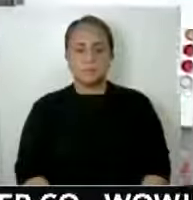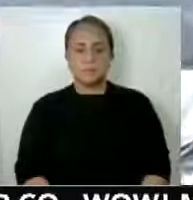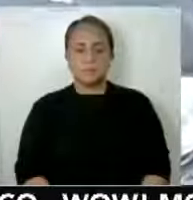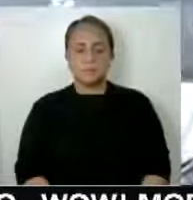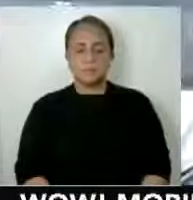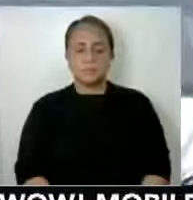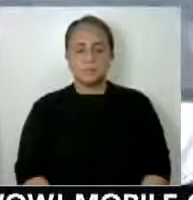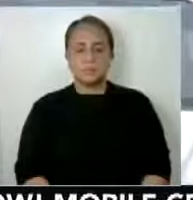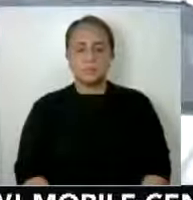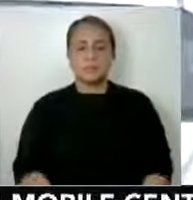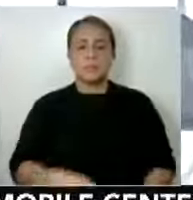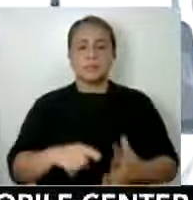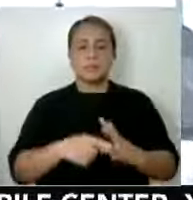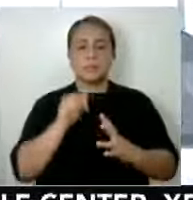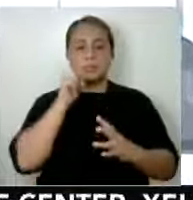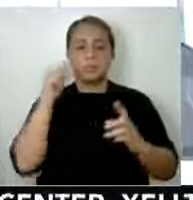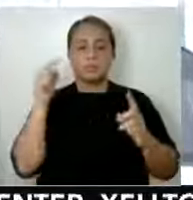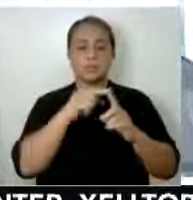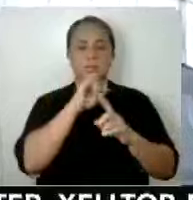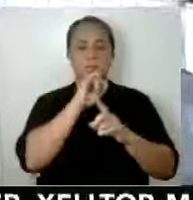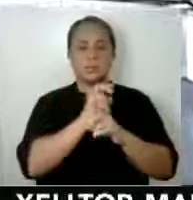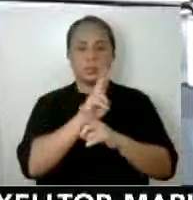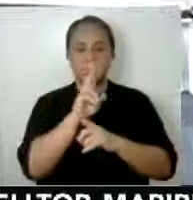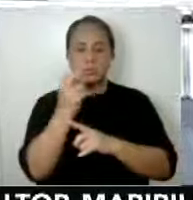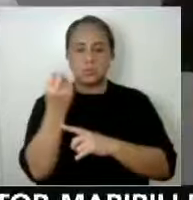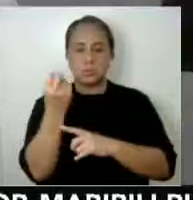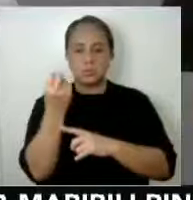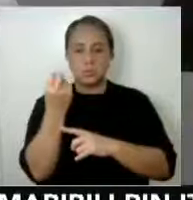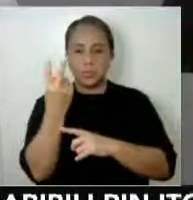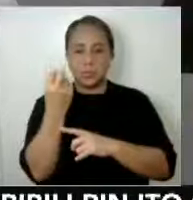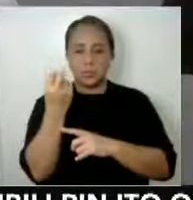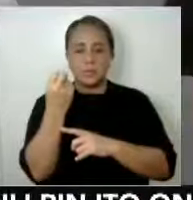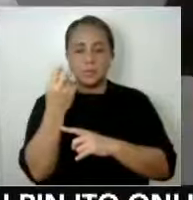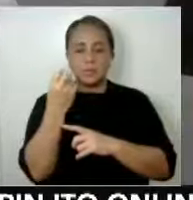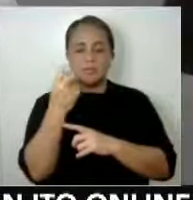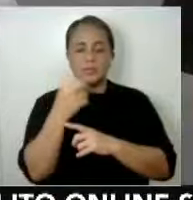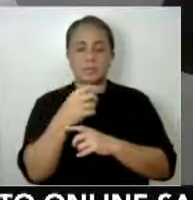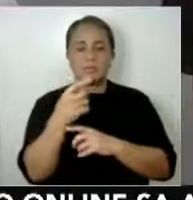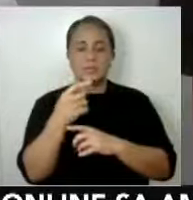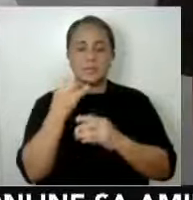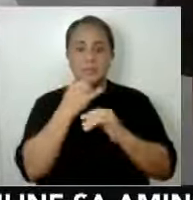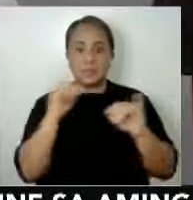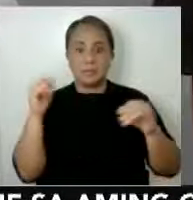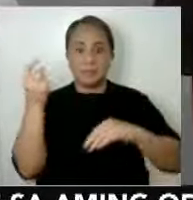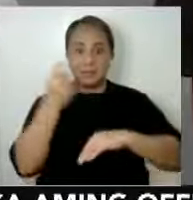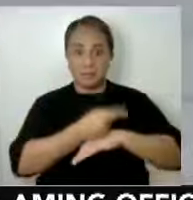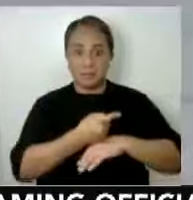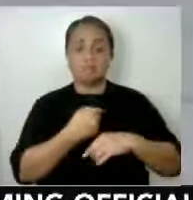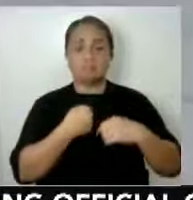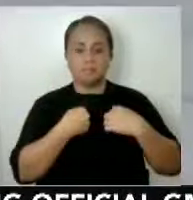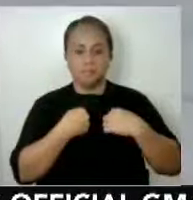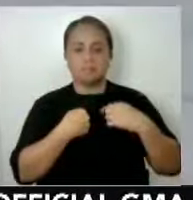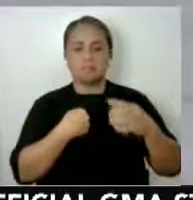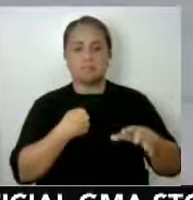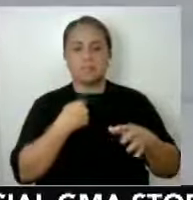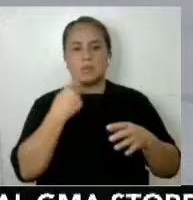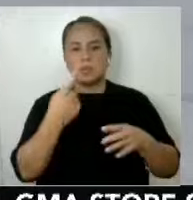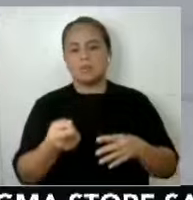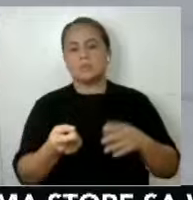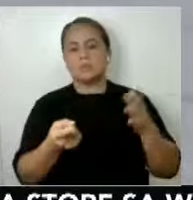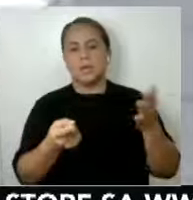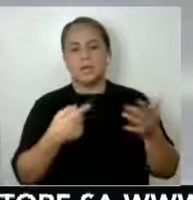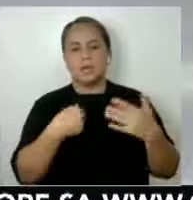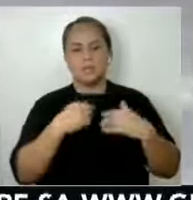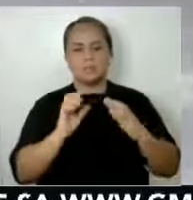Simula bukas hanggang June 12, araw ng kalayaan, ikakasa ng grupong Manibela ang malawakang transport strike para itulak ang